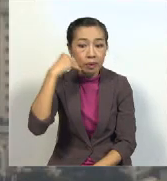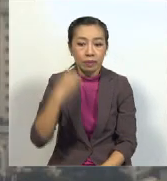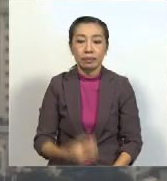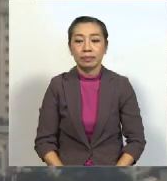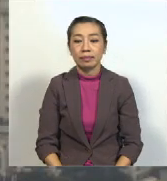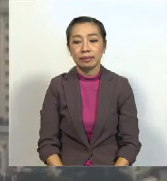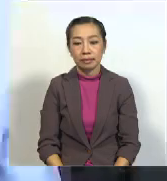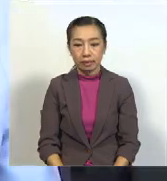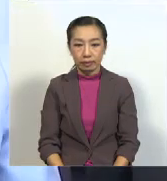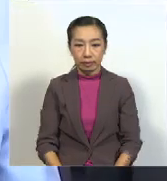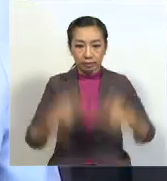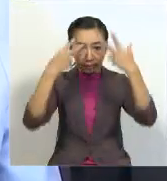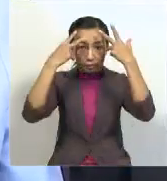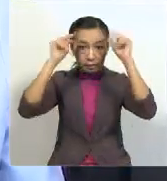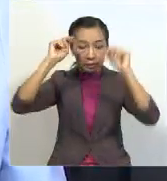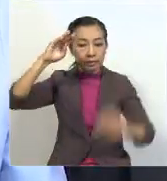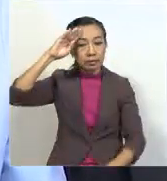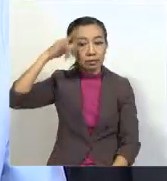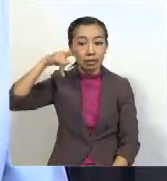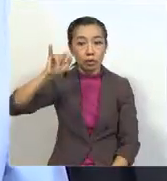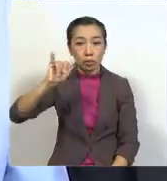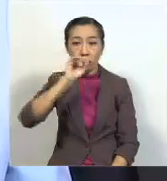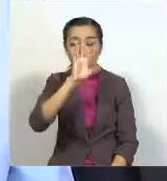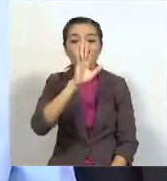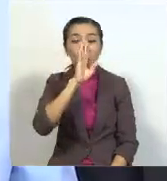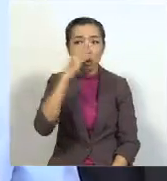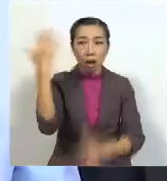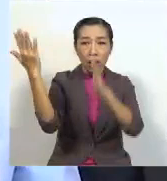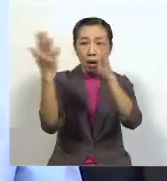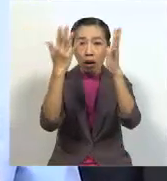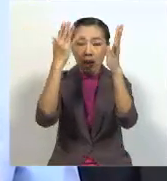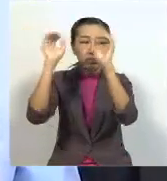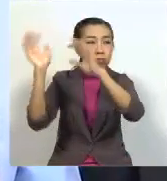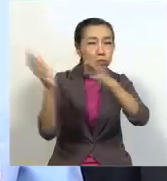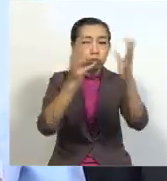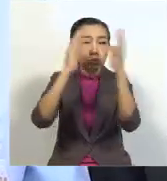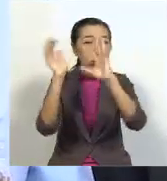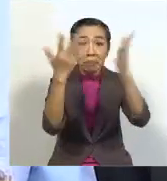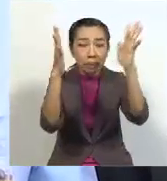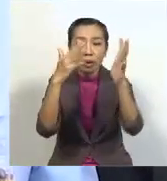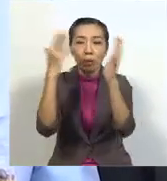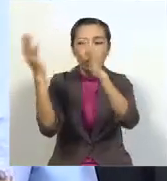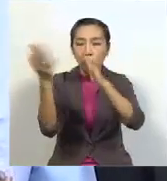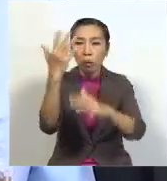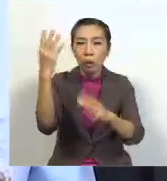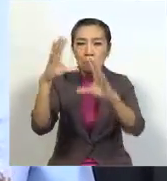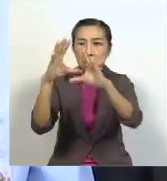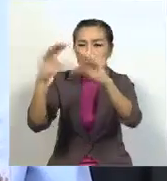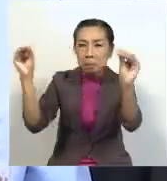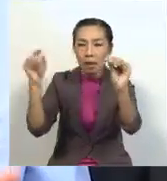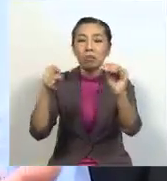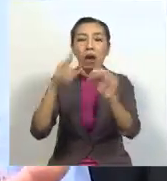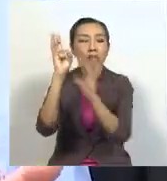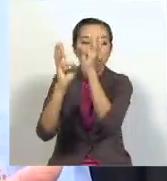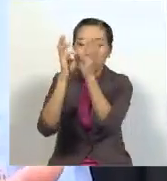ท่านนายกรัฐมนตรีของเรานะครับพลเอกประยุทธ์จันทร์โอชานะครับบอกว่าถ้าอากาศนิ่งฝุ่นละอองก็จะสะสมนะครับเพราะว่ายังมีเรื่องของการใช้รถยน